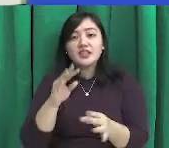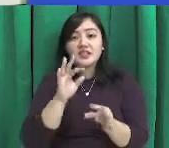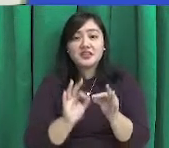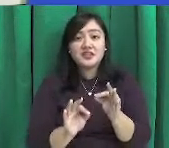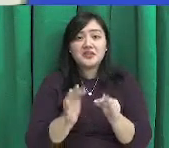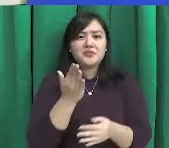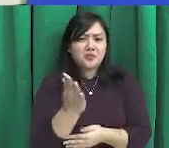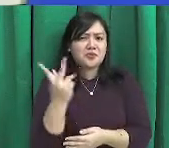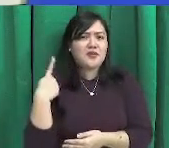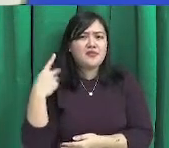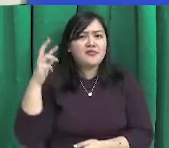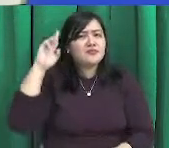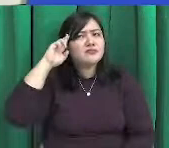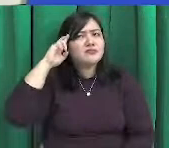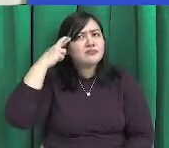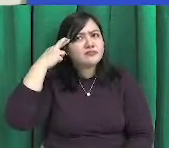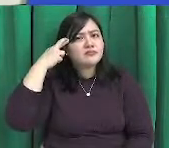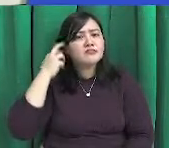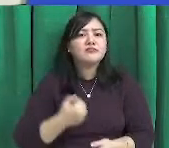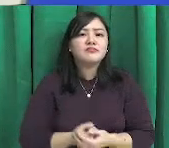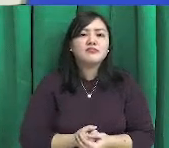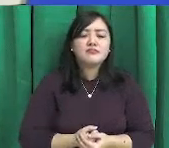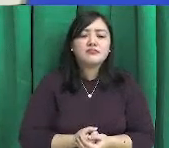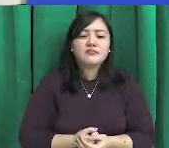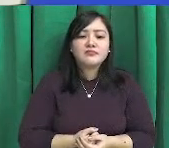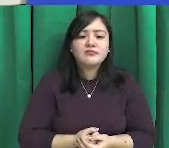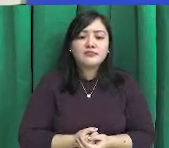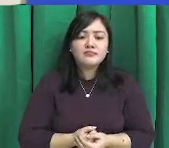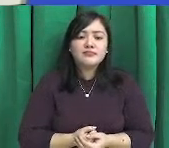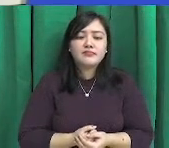Eh? So, sino man po, mga kapatid,